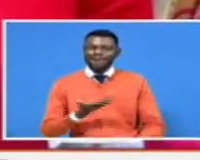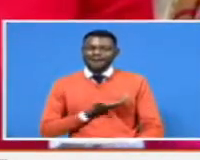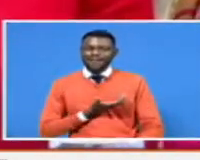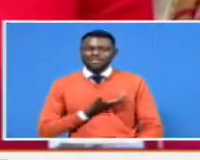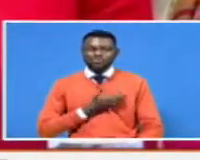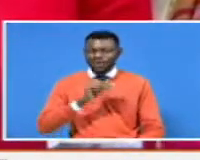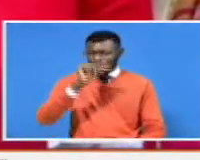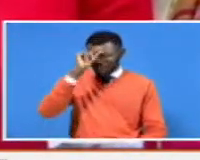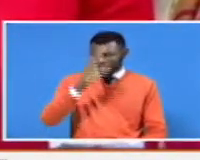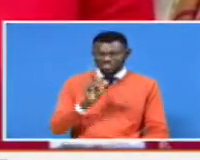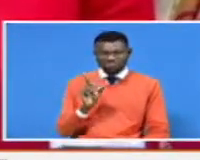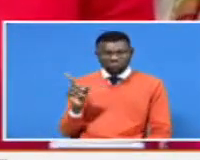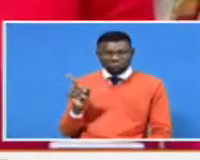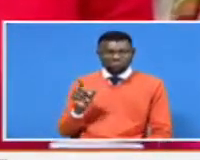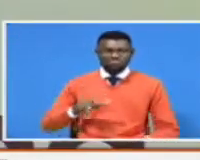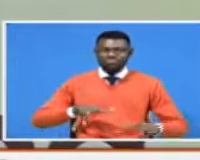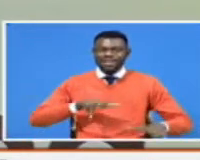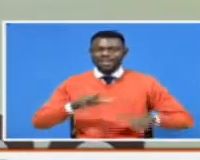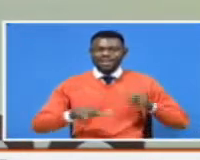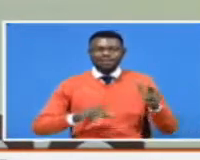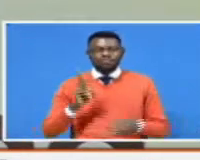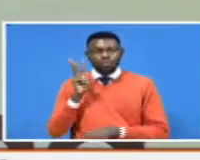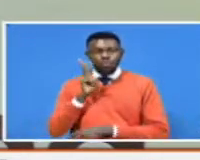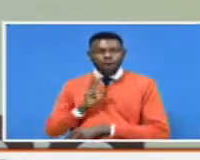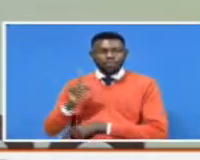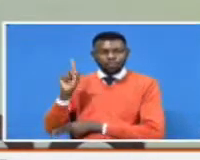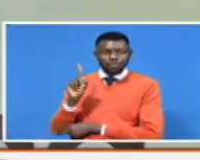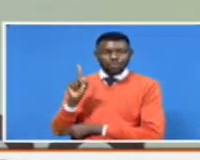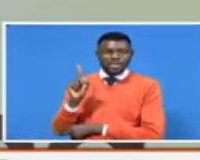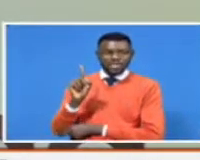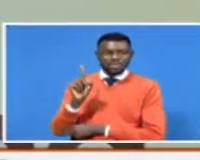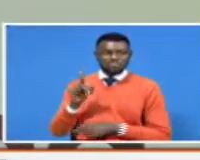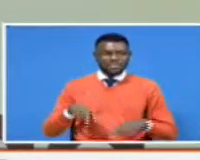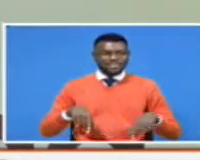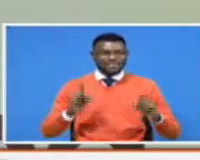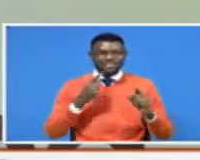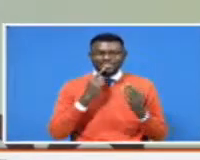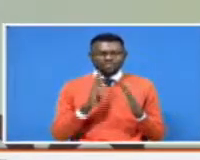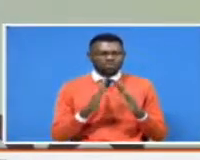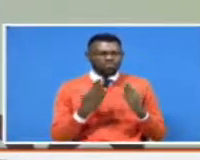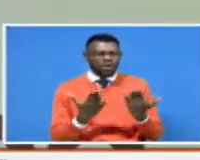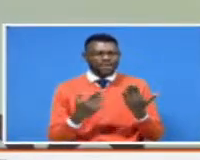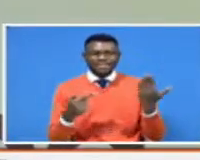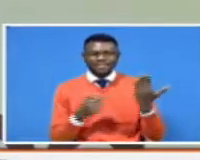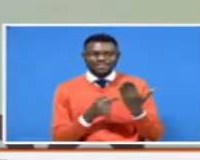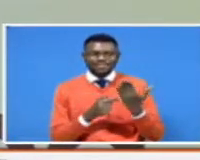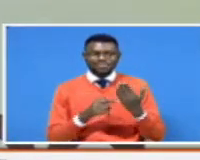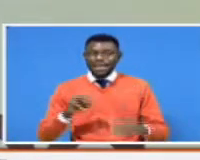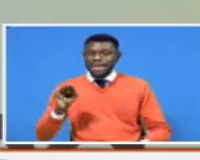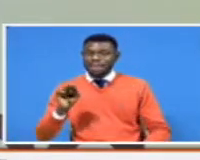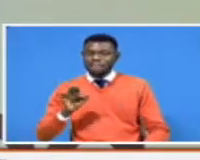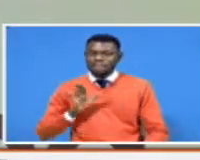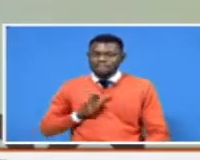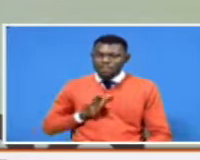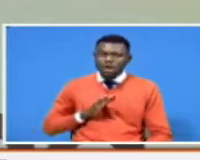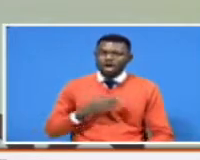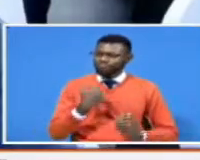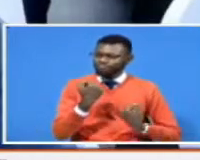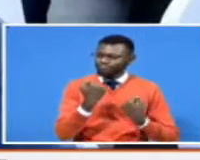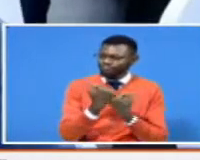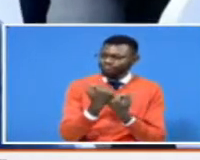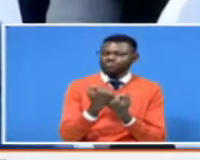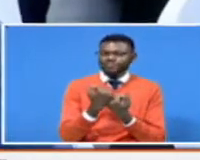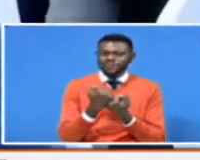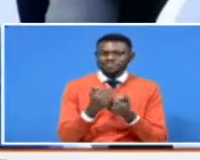pia ni gavana wa kaunti ya Kirinyaga, Ann Waiguru, amesema teknolojia ya Mama itapiga jeki hatua